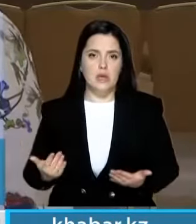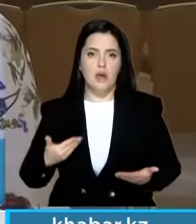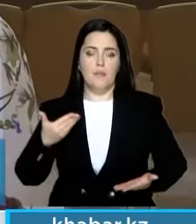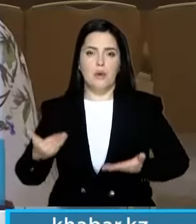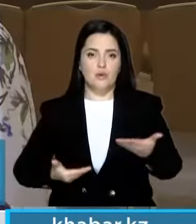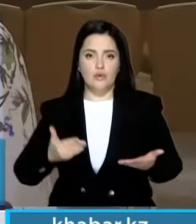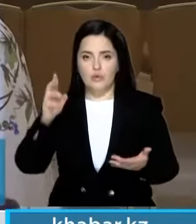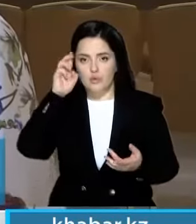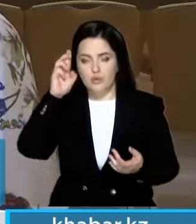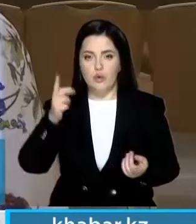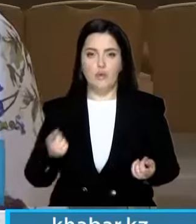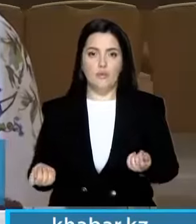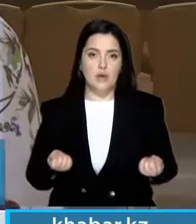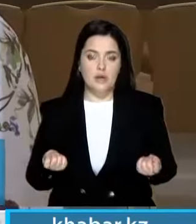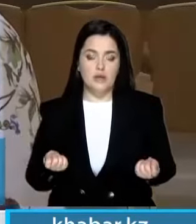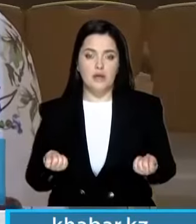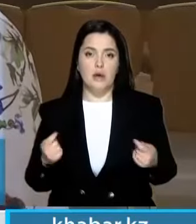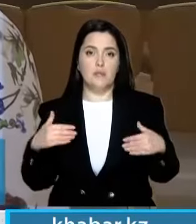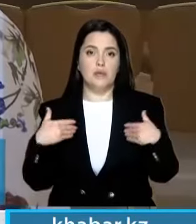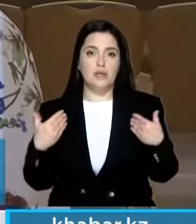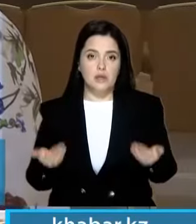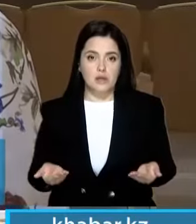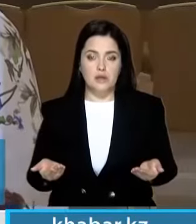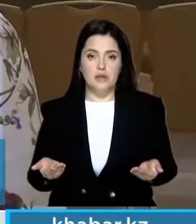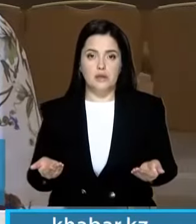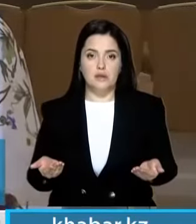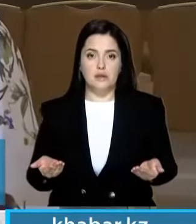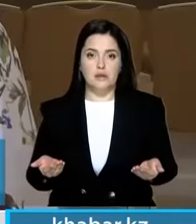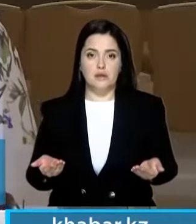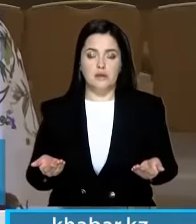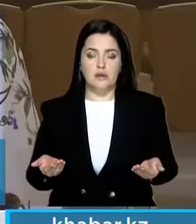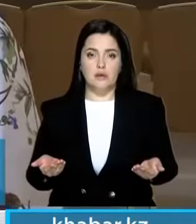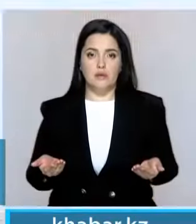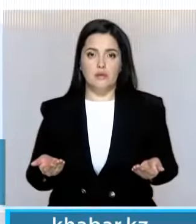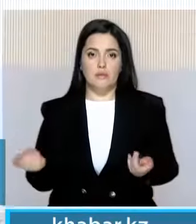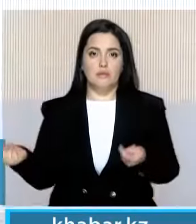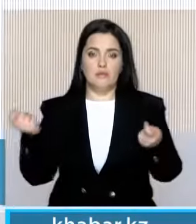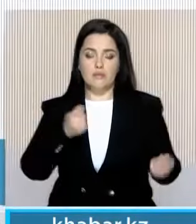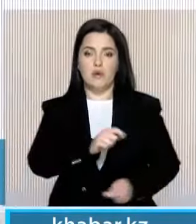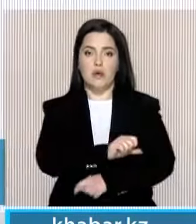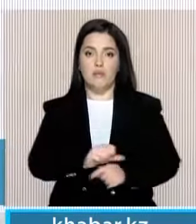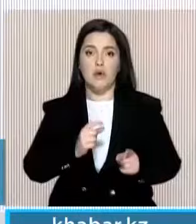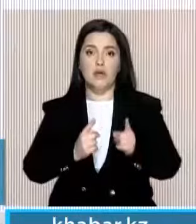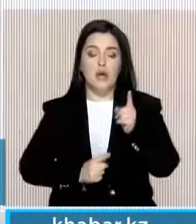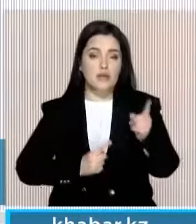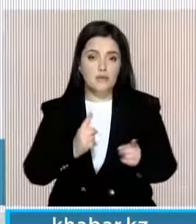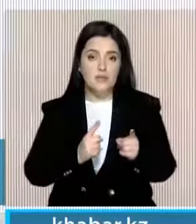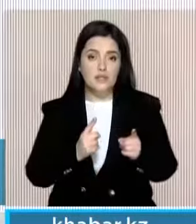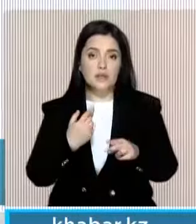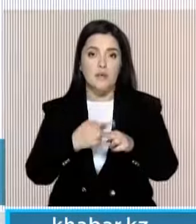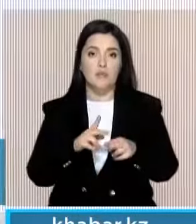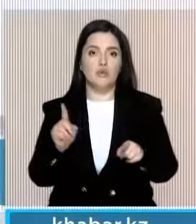государственного управления принимаются, предпринимаются, предлагаются именно к импортируемой продукции. Космическая сфера также одна из